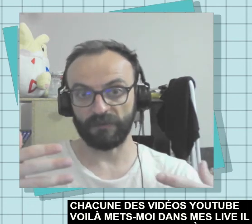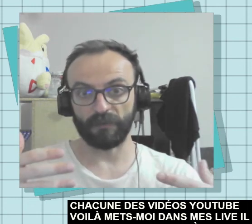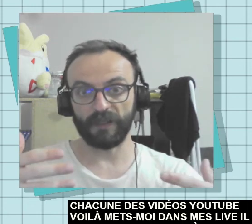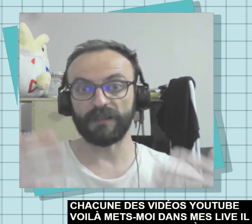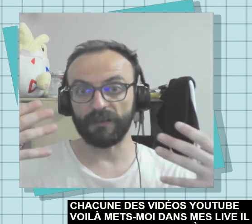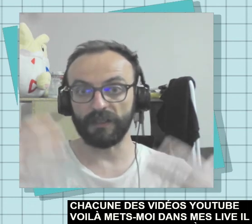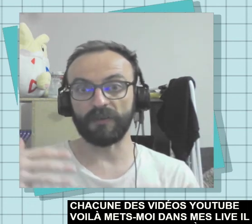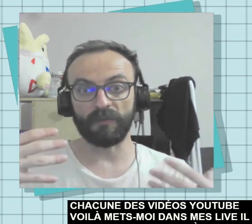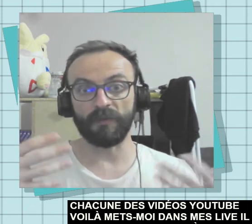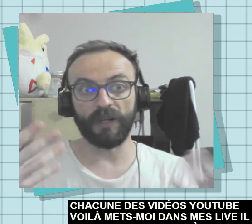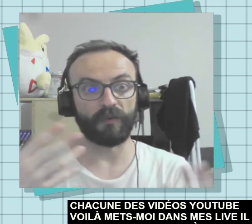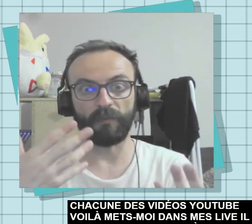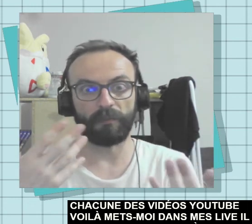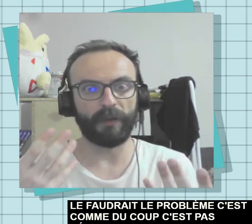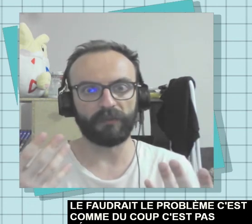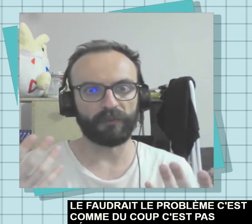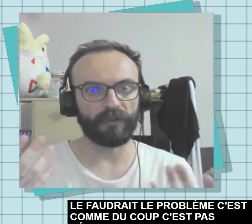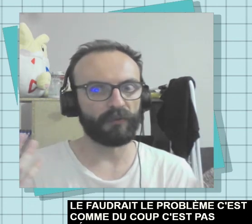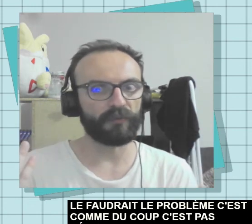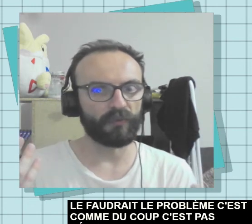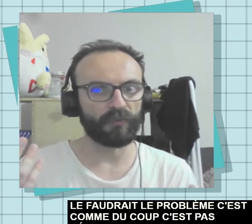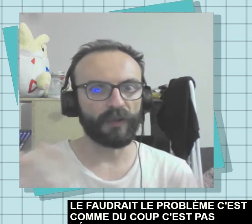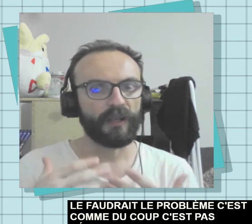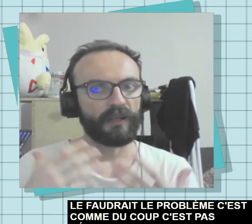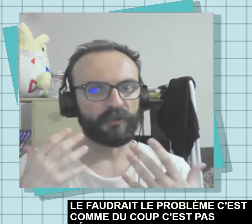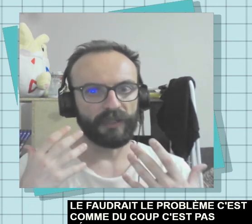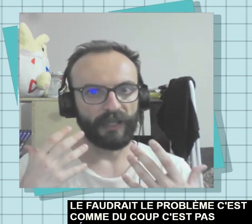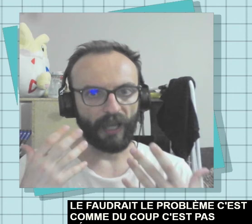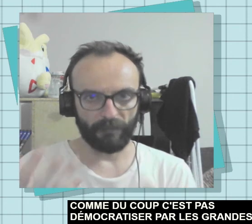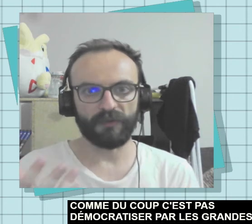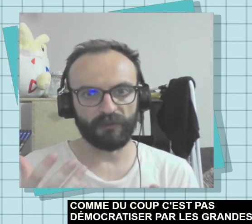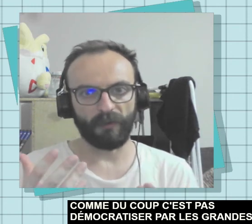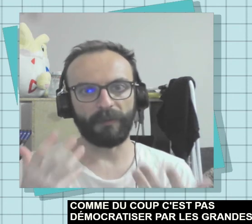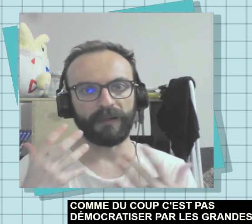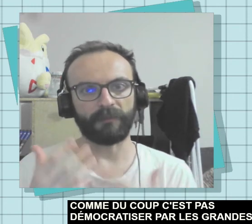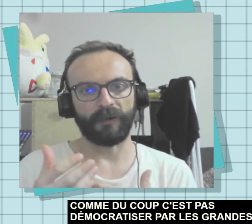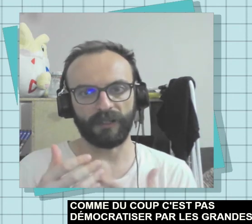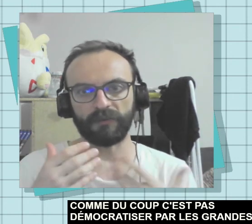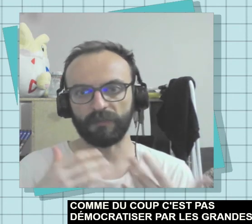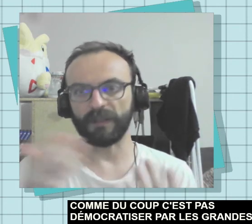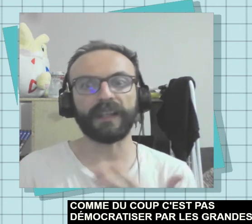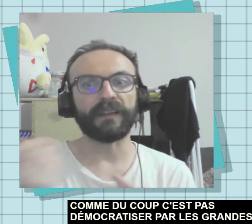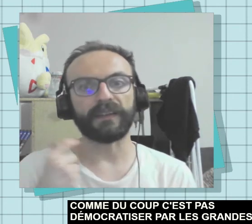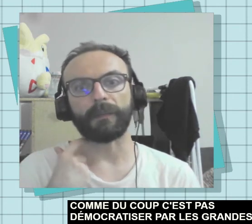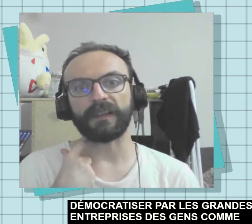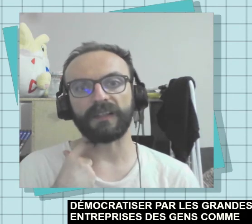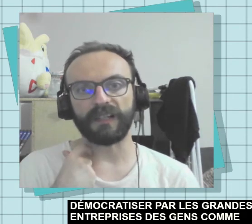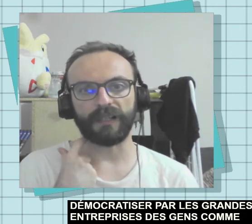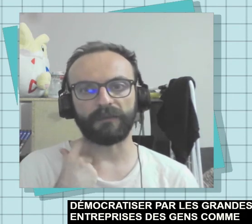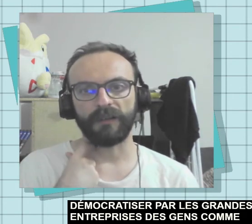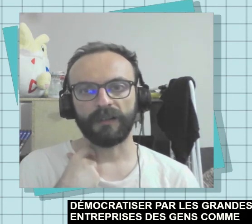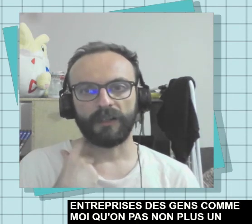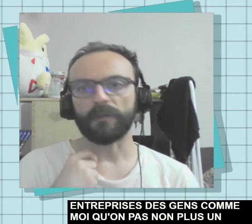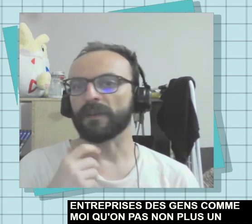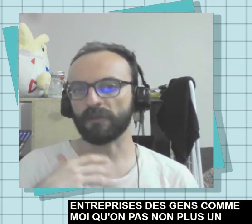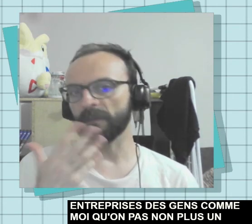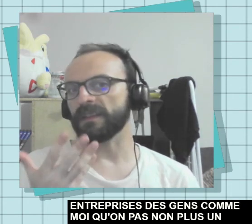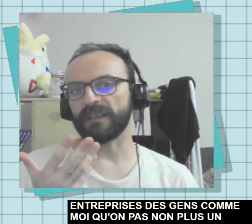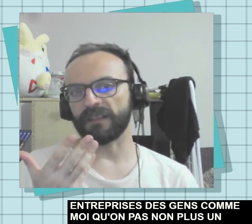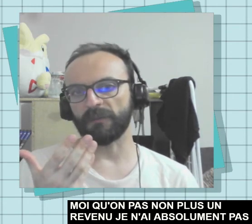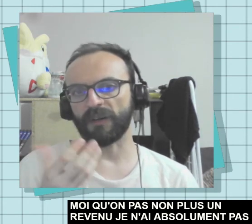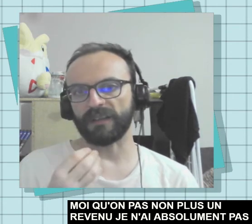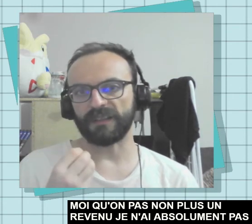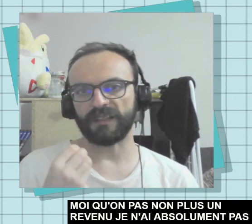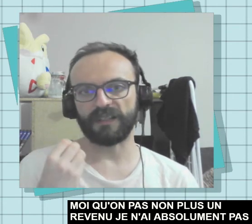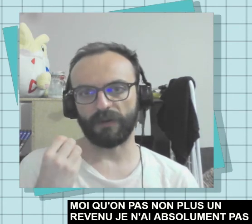grandes entreprises, des gens comme moi qui n'ont pas non plus un revenu ouf, je n'ai absolument pas les moyens de payer un interprète à chaque live. Je pense que même si